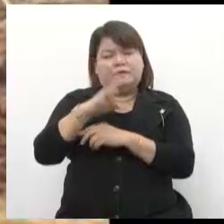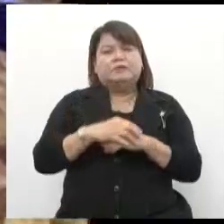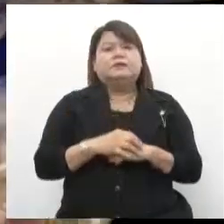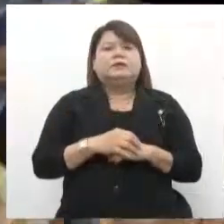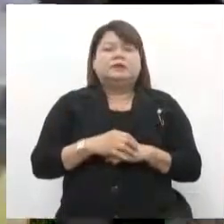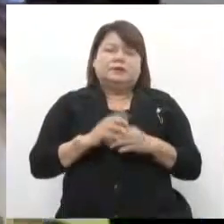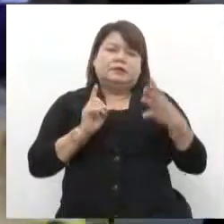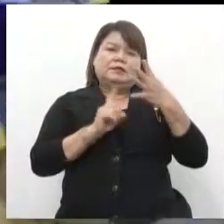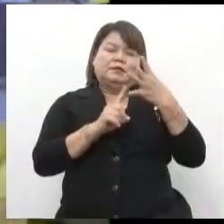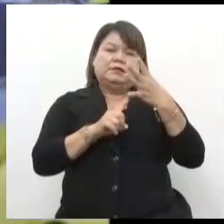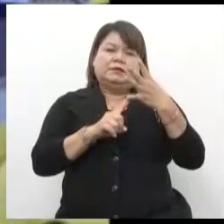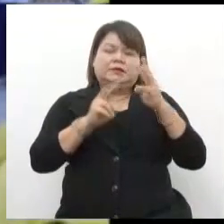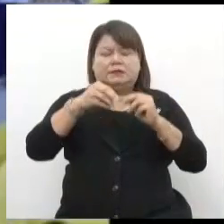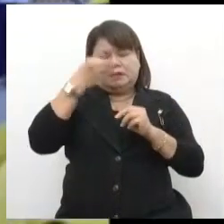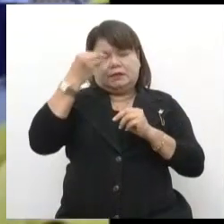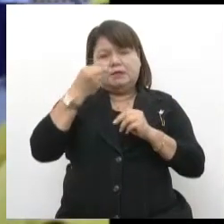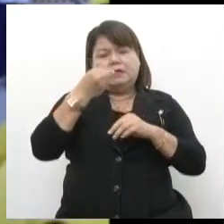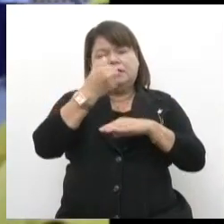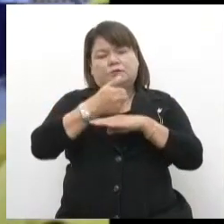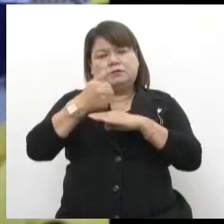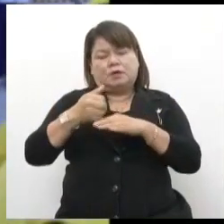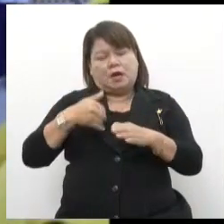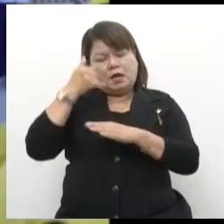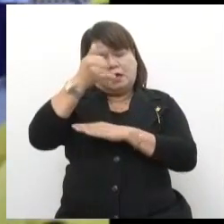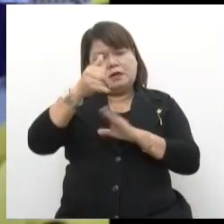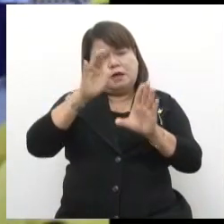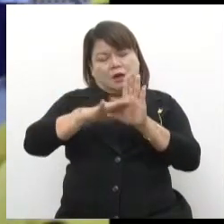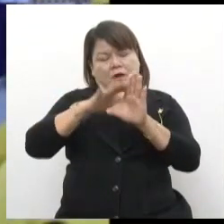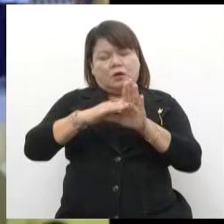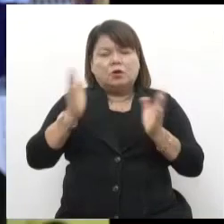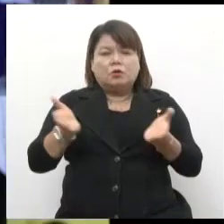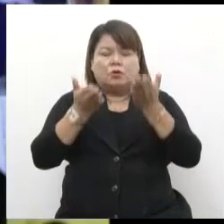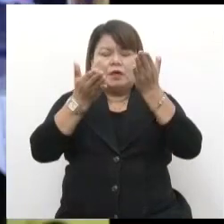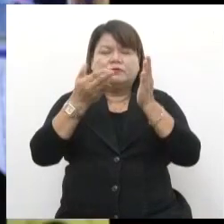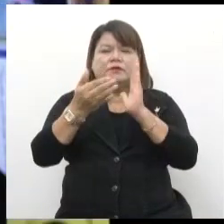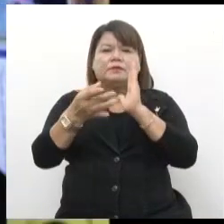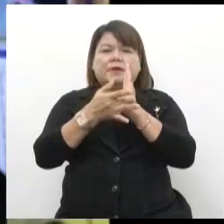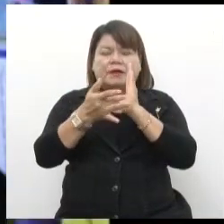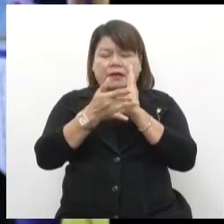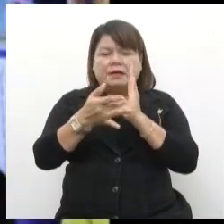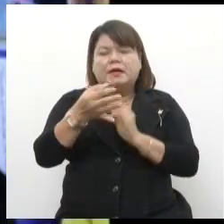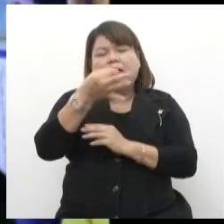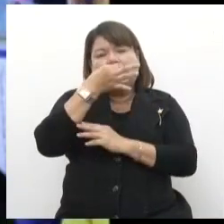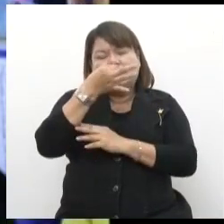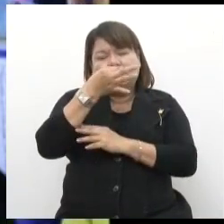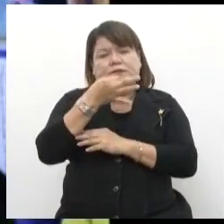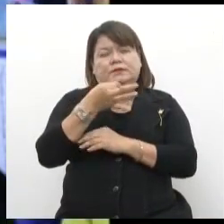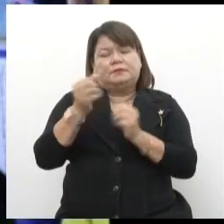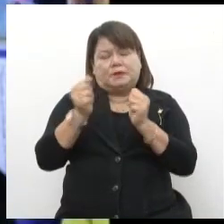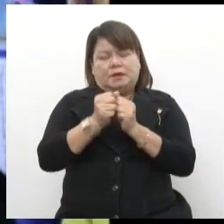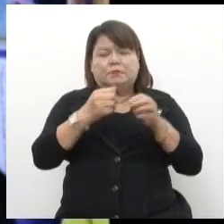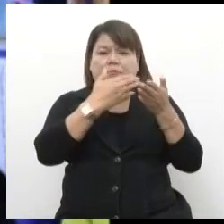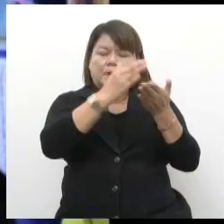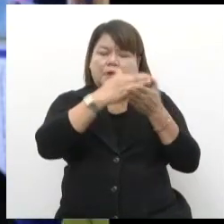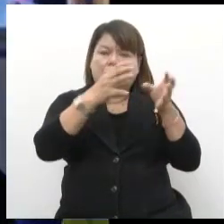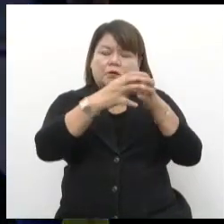2564 4. นักเรียนทุกคนสมัครเข้าร่วมกิจกรรมโครงการส่งเสริมอาชีพแบ่งกลุ่มและแต่ละกลุ่มร่วม